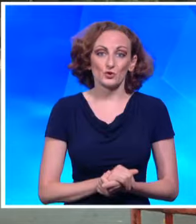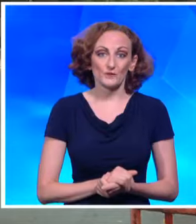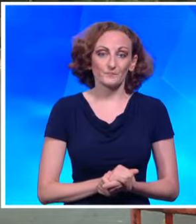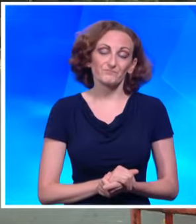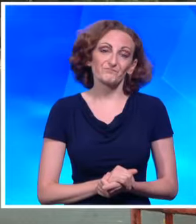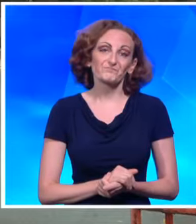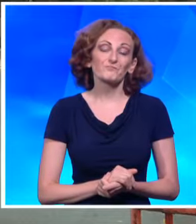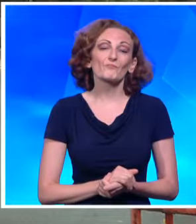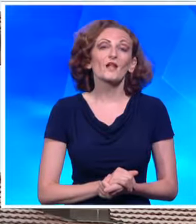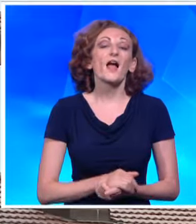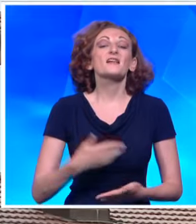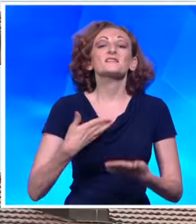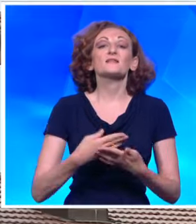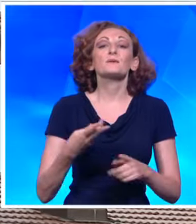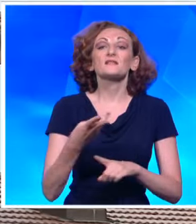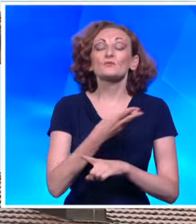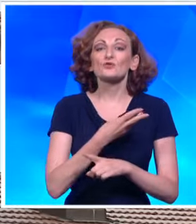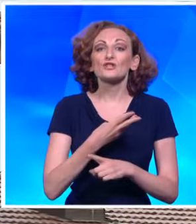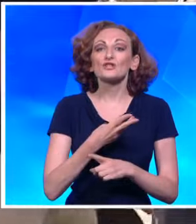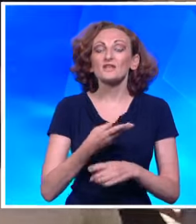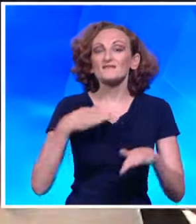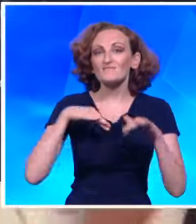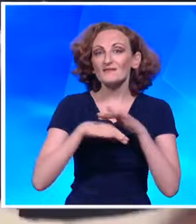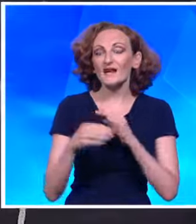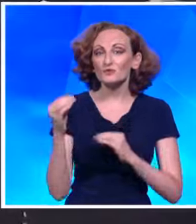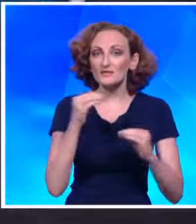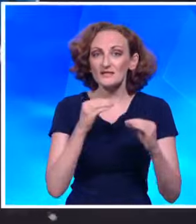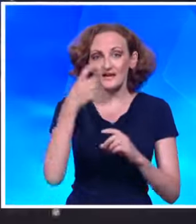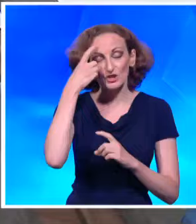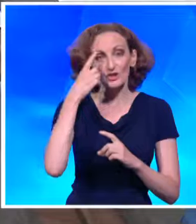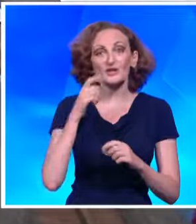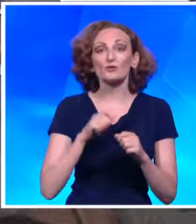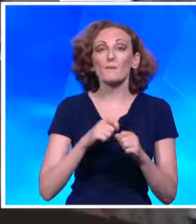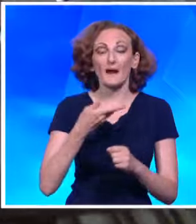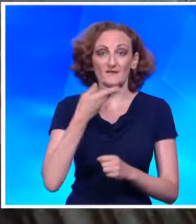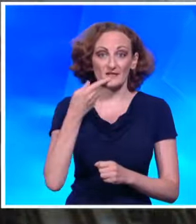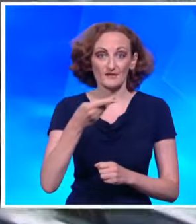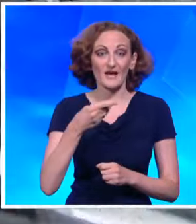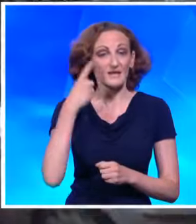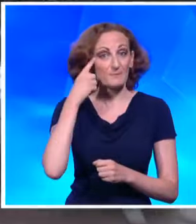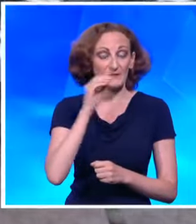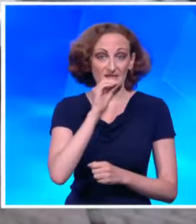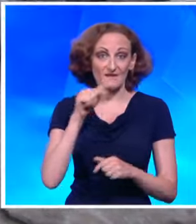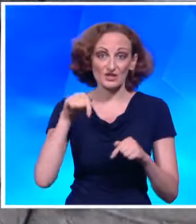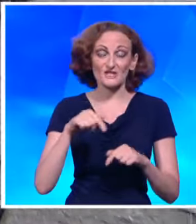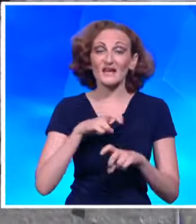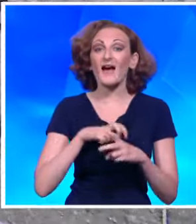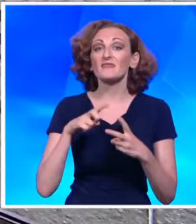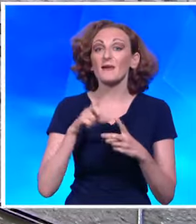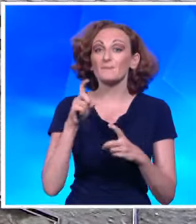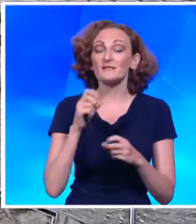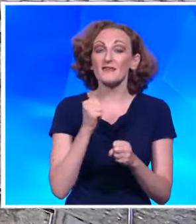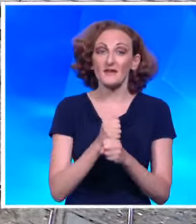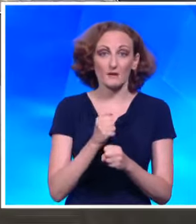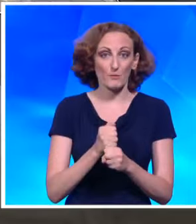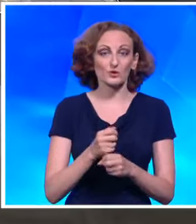След близо 3 часа закрито заседание, Чакъров направи изявление. Той призна, че в момента ДПС не функционира в нормалния си вид.